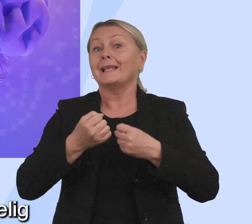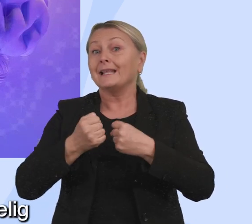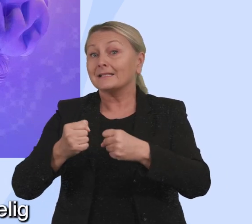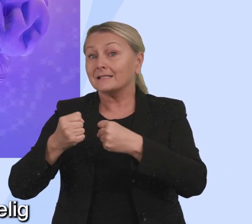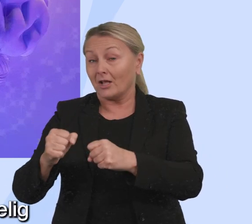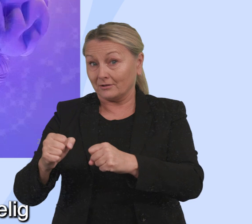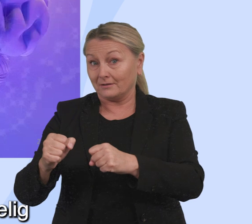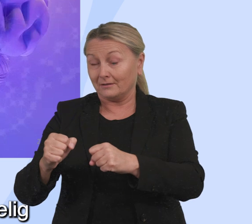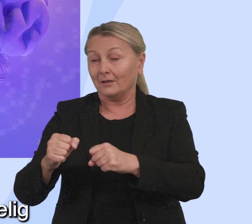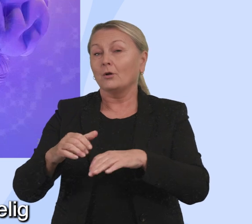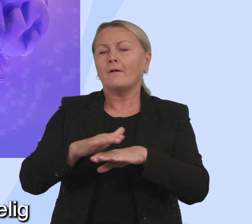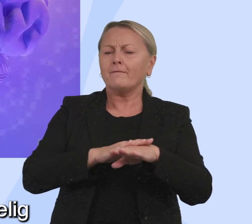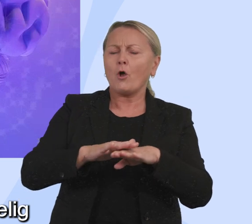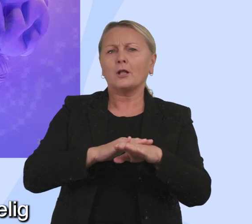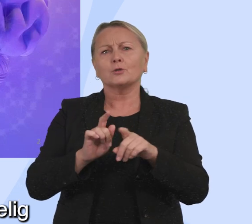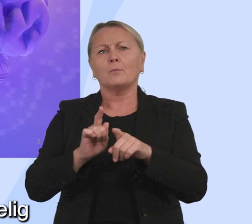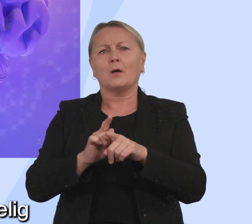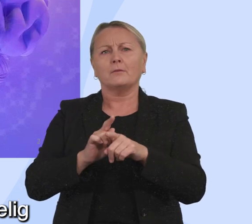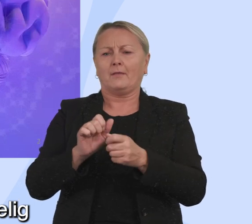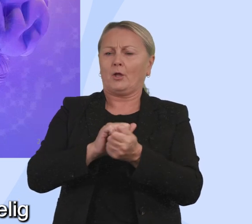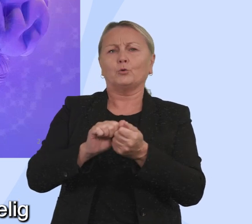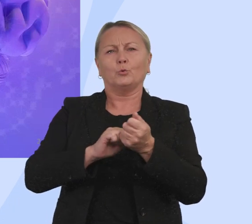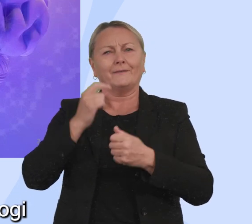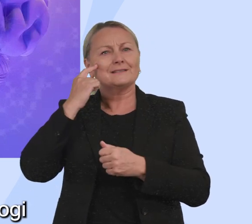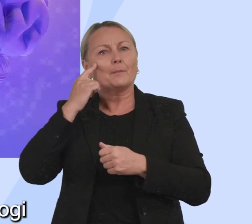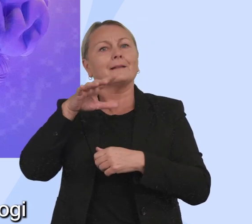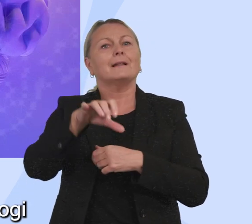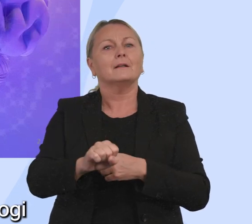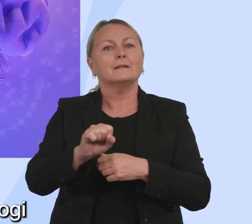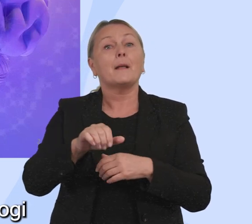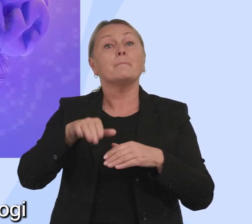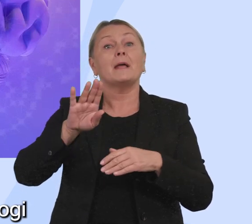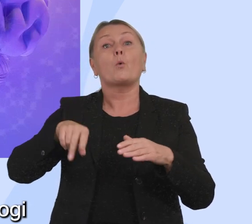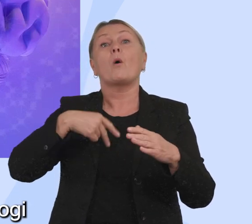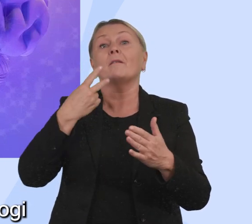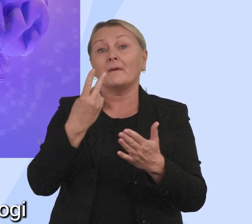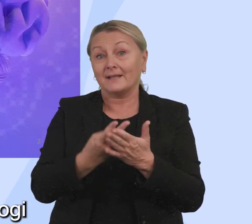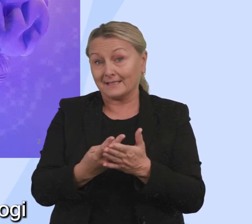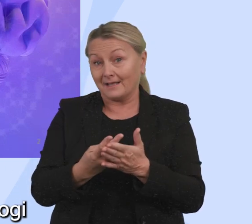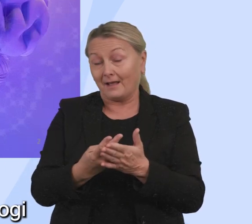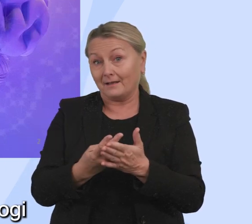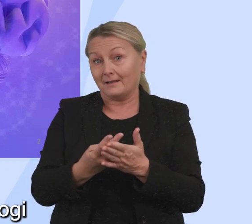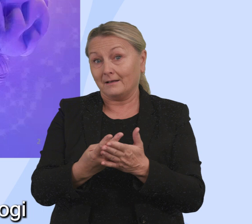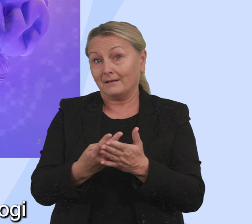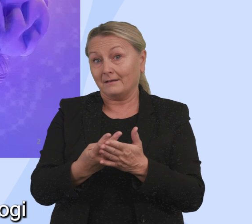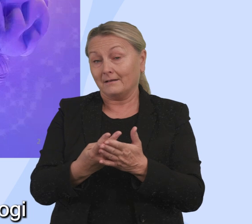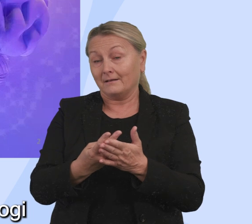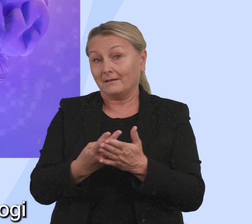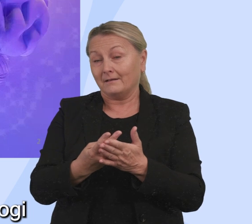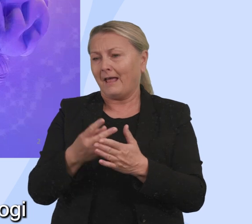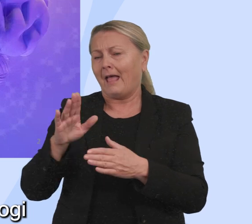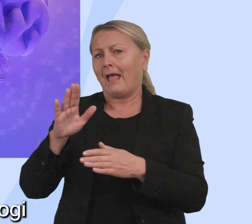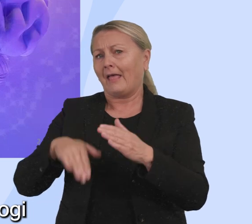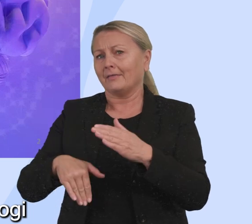at naturvidenskabelige tilgange er mere overbevisende end sprogteorier og udviklingspsykologi og